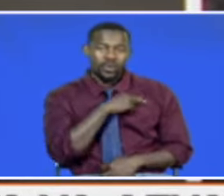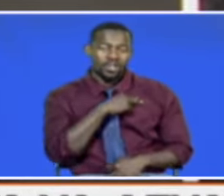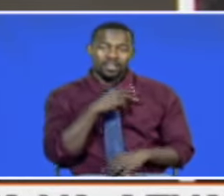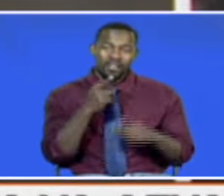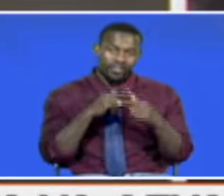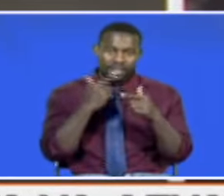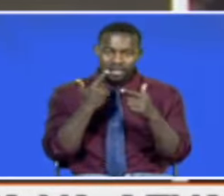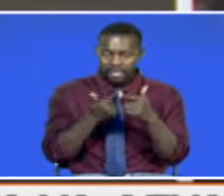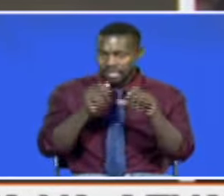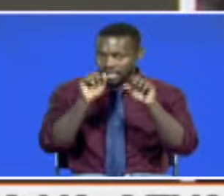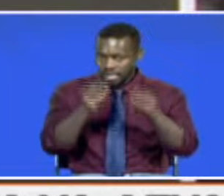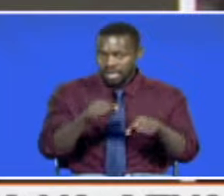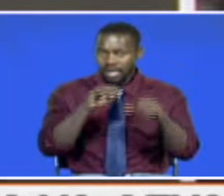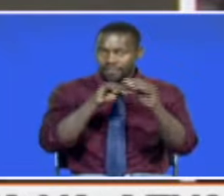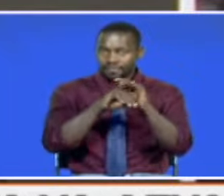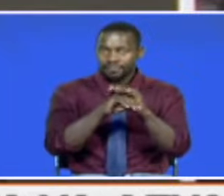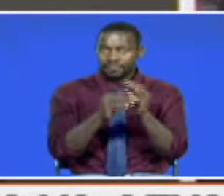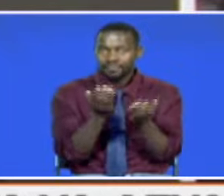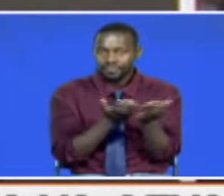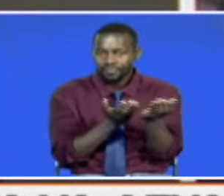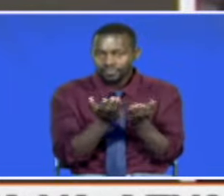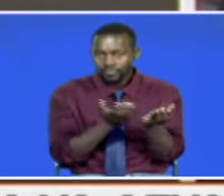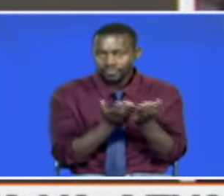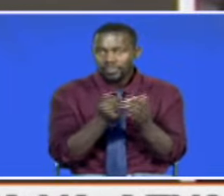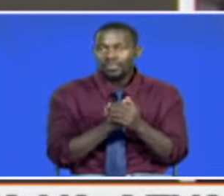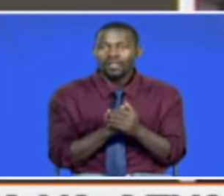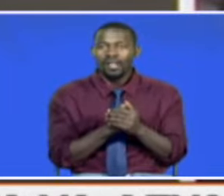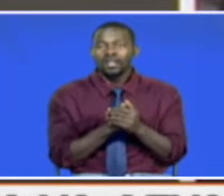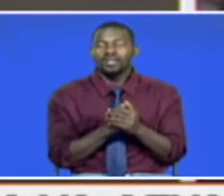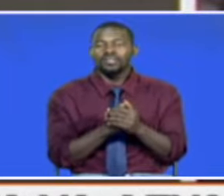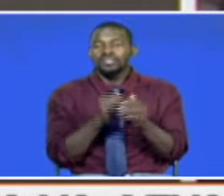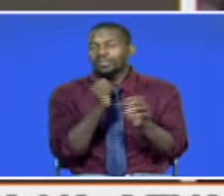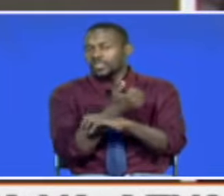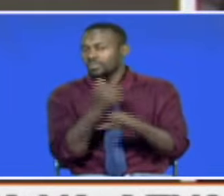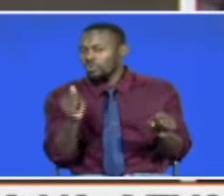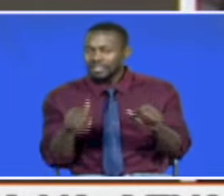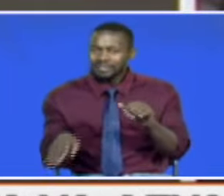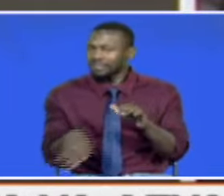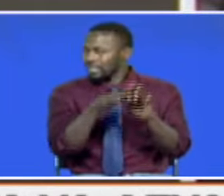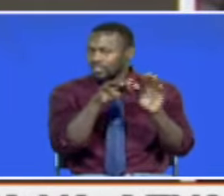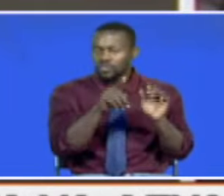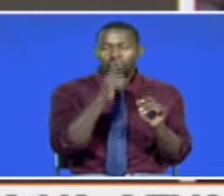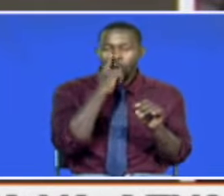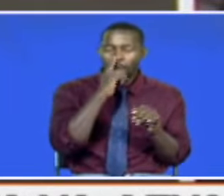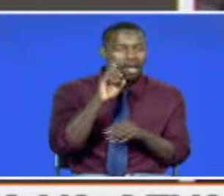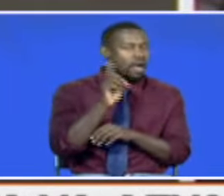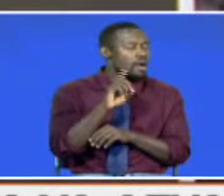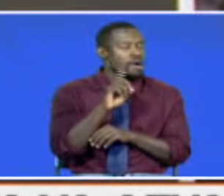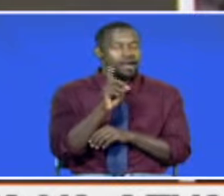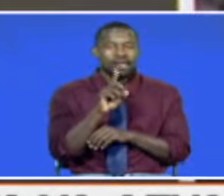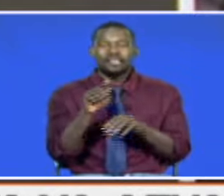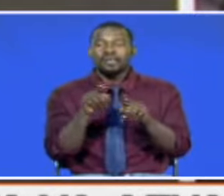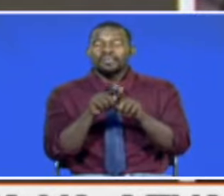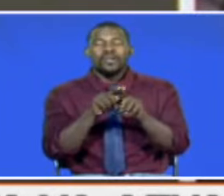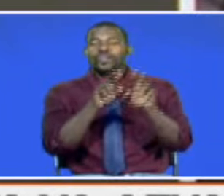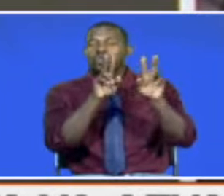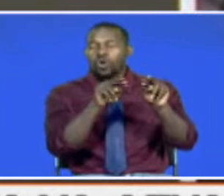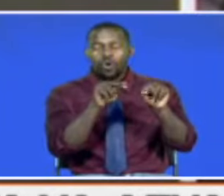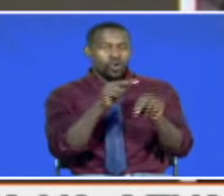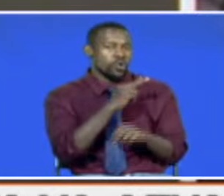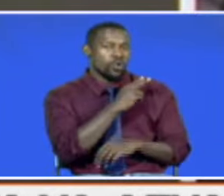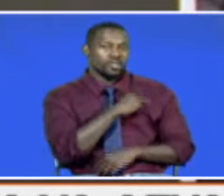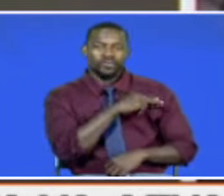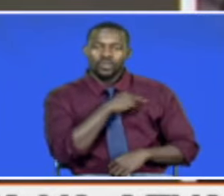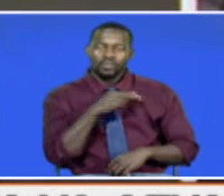mtaonekana. Hakuna haja ya mtu kurudishwa nyumbani. Hakuna hospitali